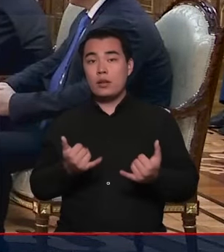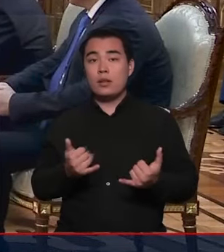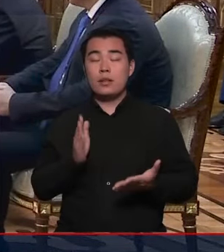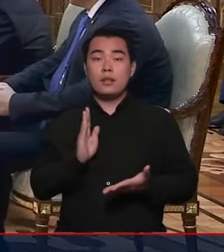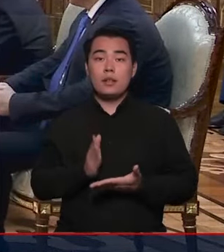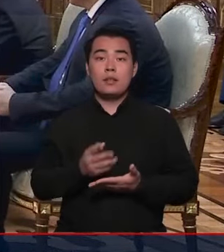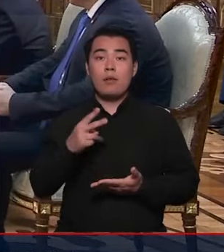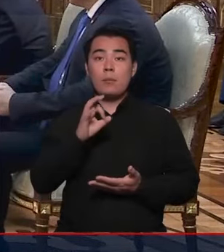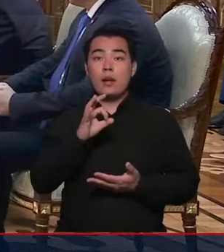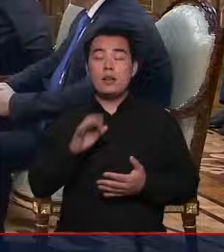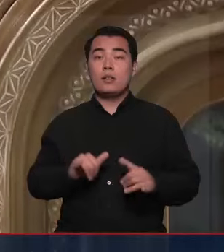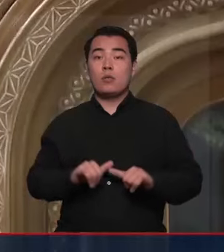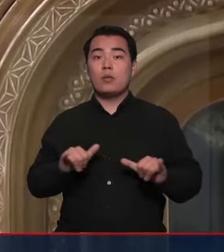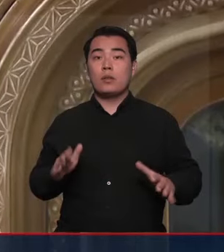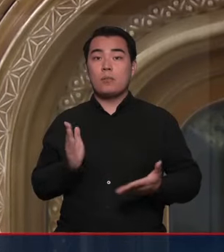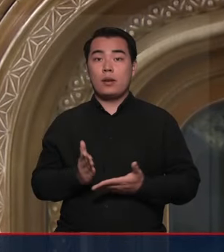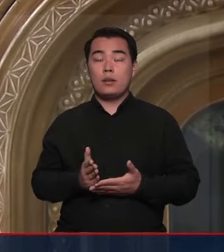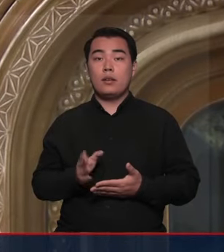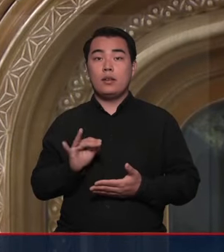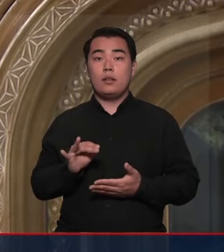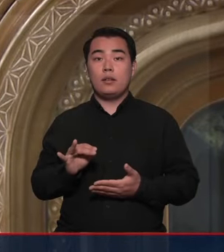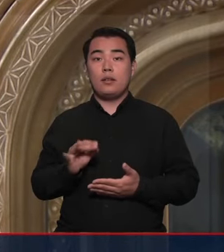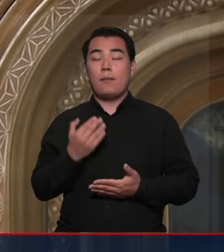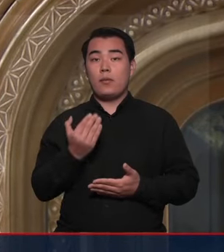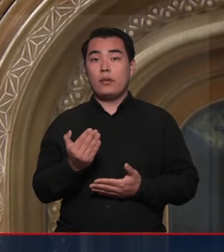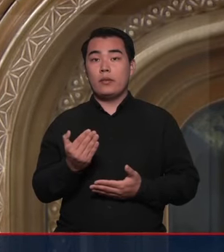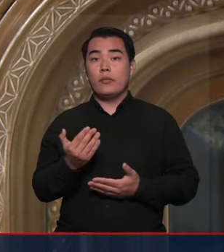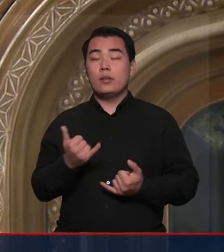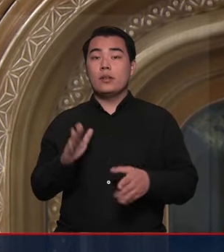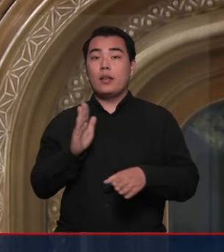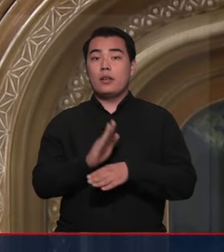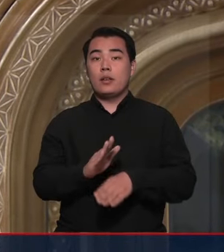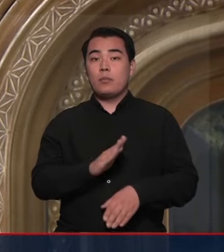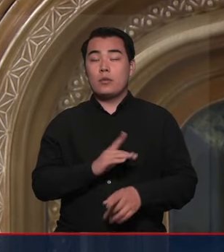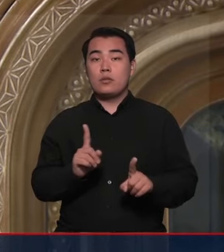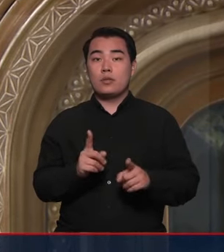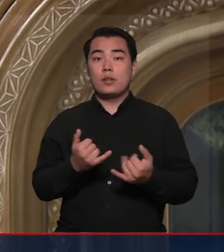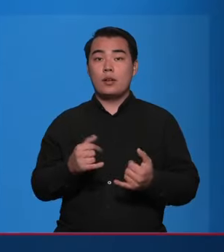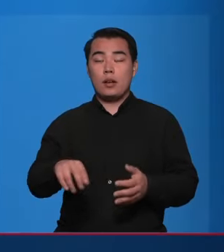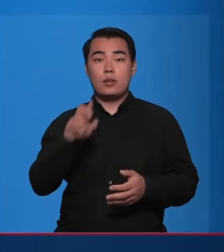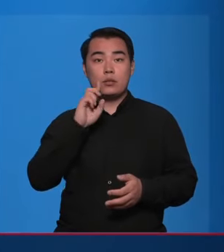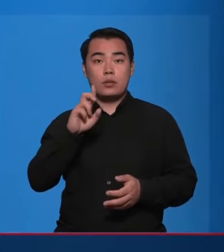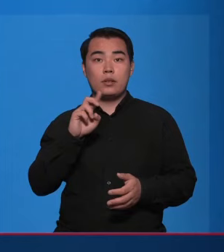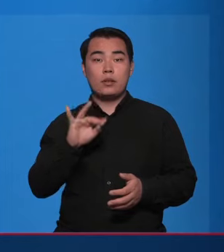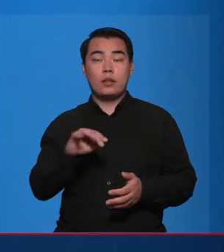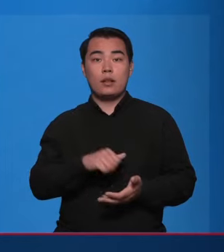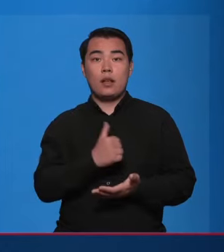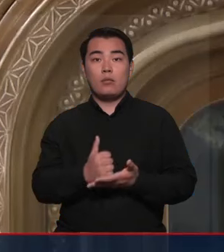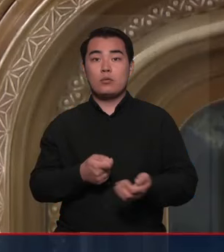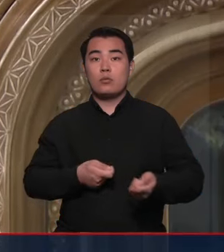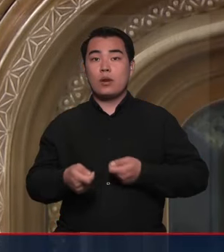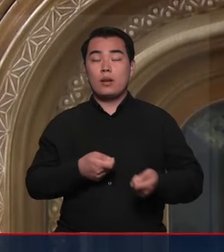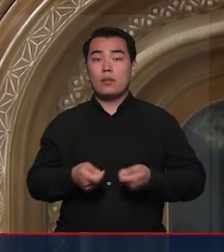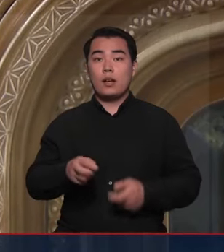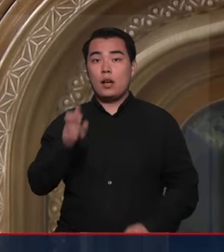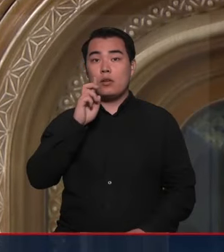есть около 20% роста. И то, что вы дали задачу, поставили перед правительствами два руководителя государства